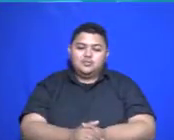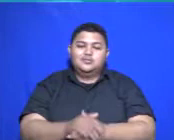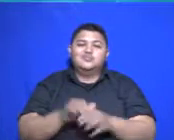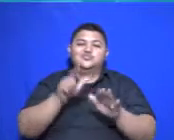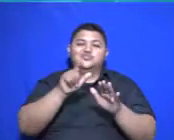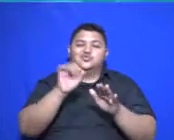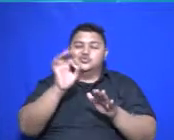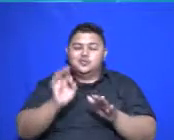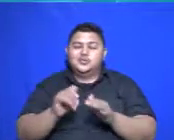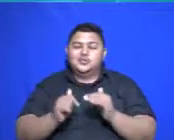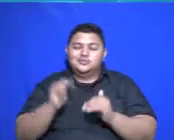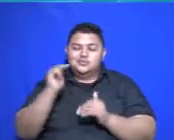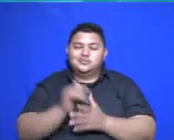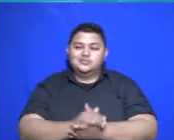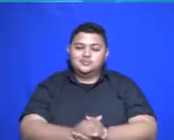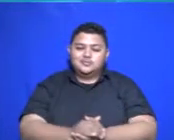rasio kewirausahaannya,